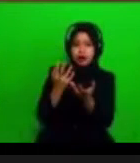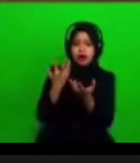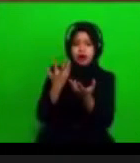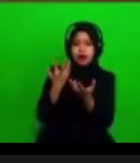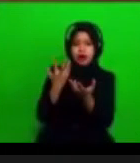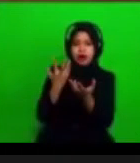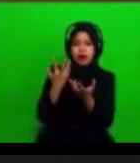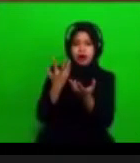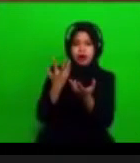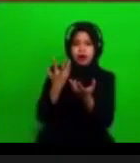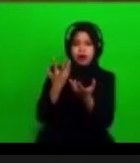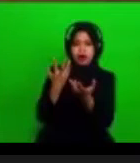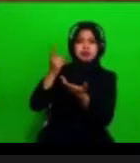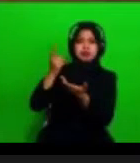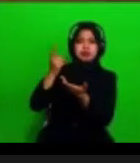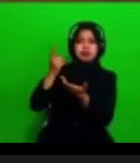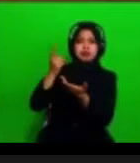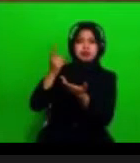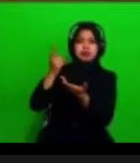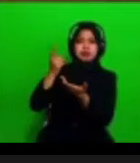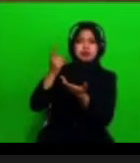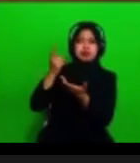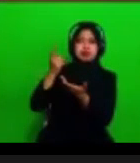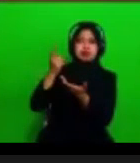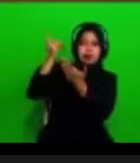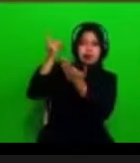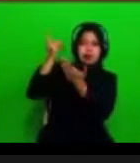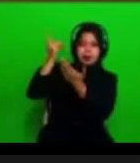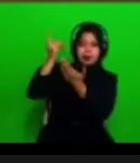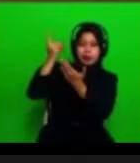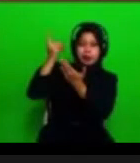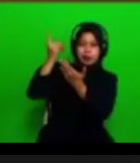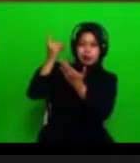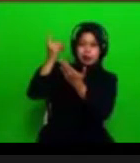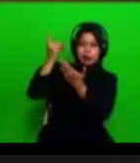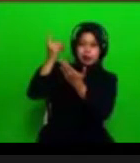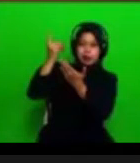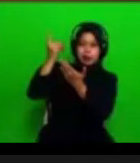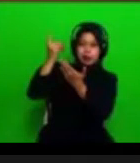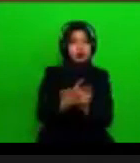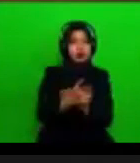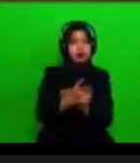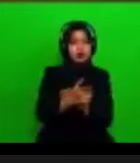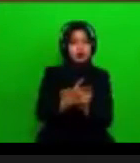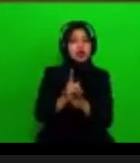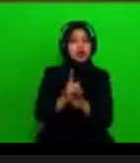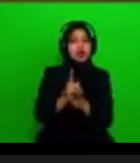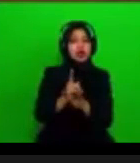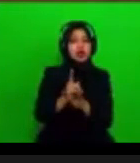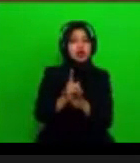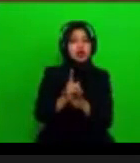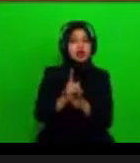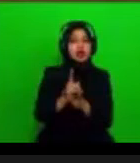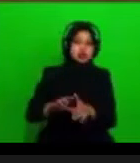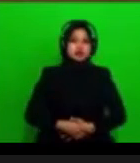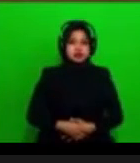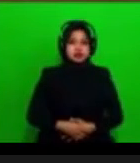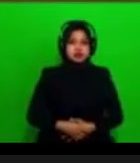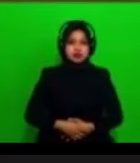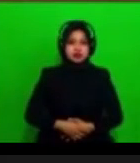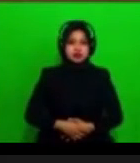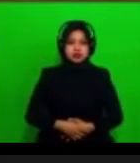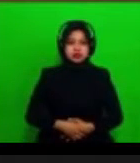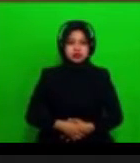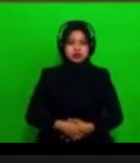Subhanaka Allahumma wa bihamdika asyhadu an la ilaha illa anta astaghfiruka wa atubu ilaik. Rabbana